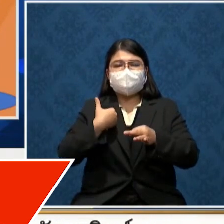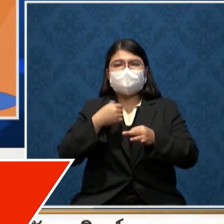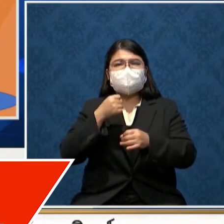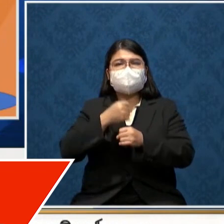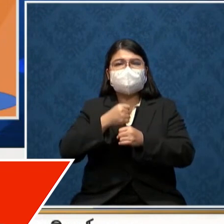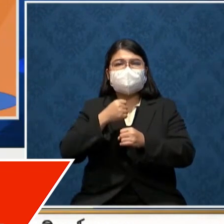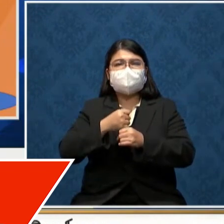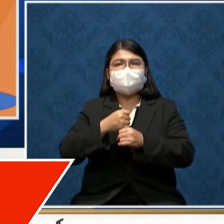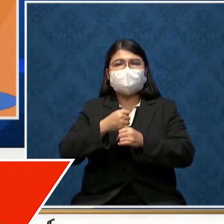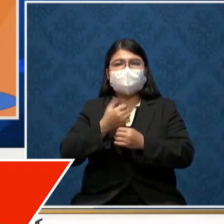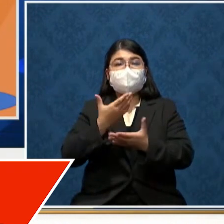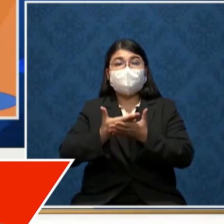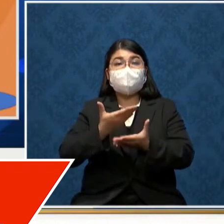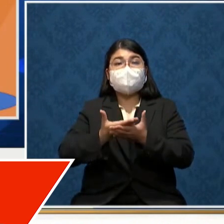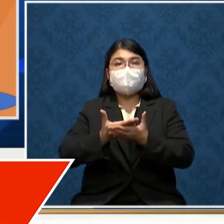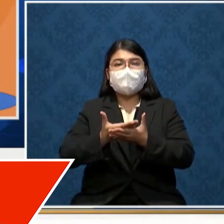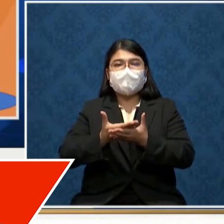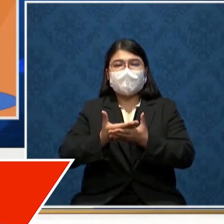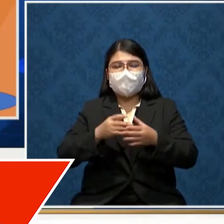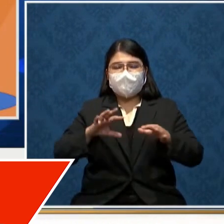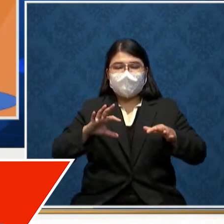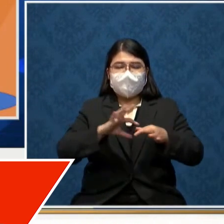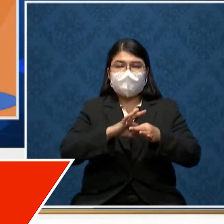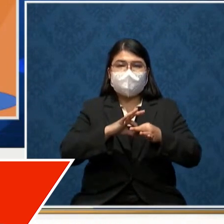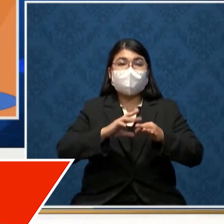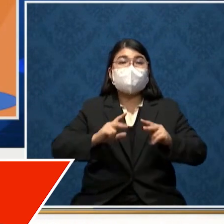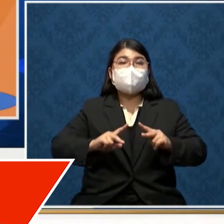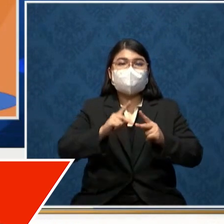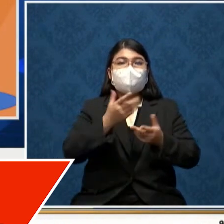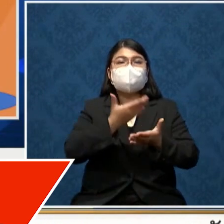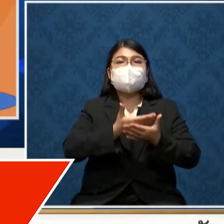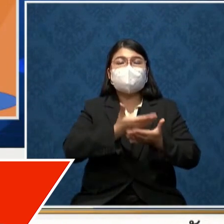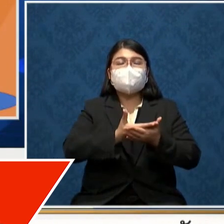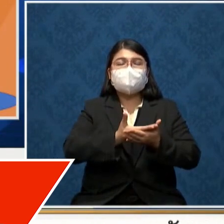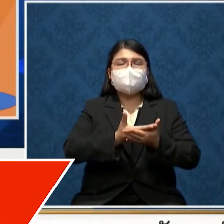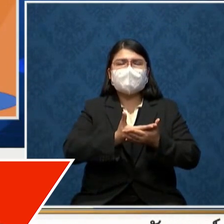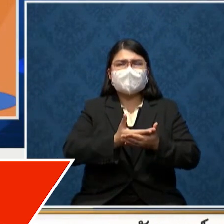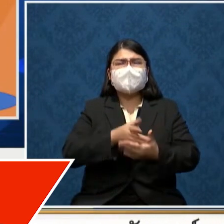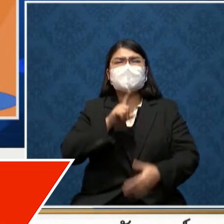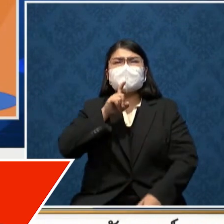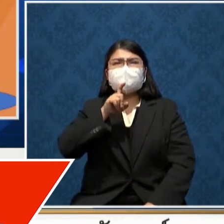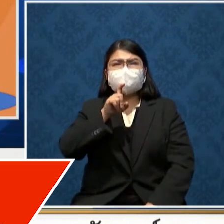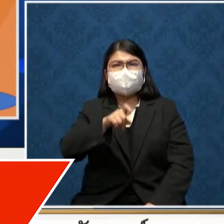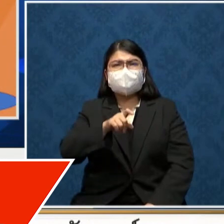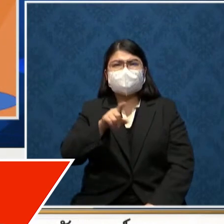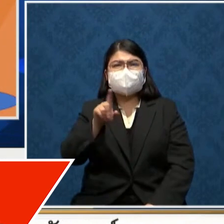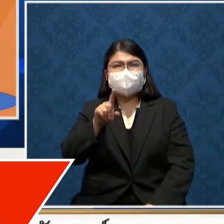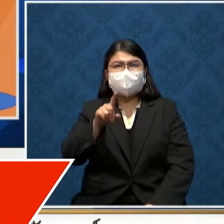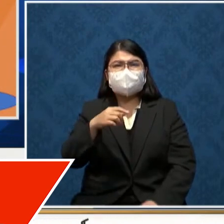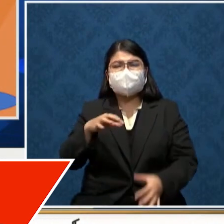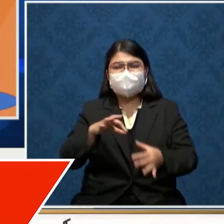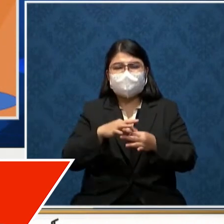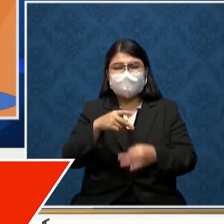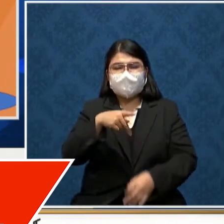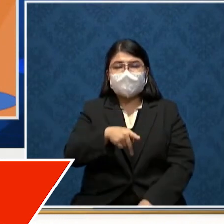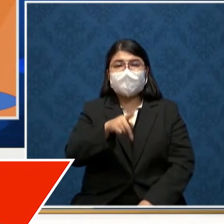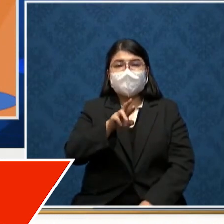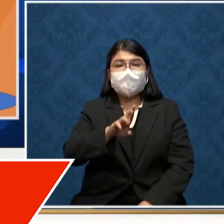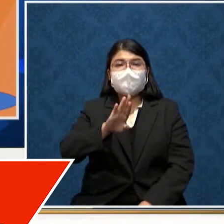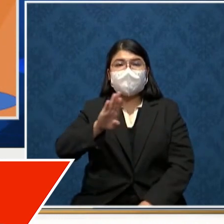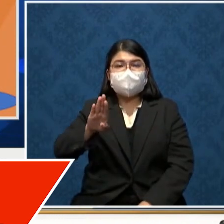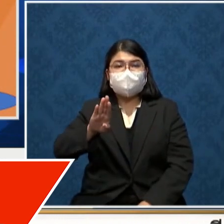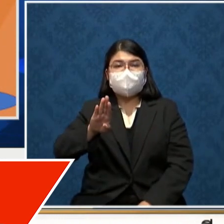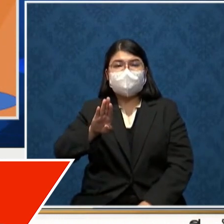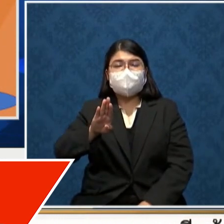ะครับและเกี่ยวข้องกับกระทรวงการคลังถามว่าตามที่มีพระราชบัญญัติวิธี